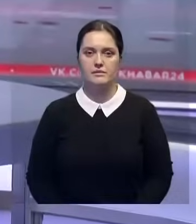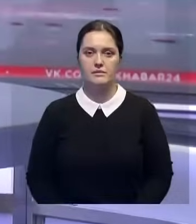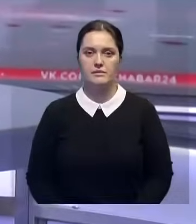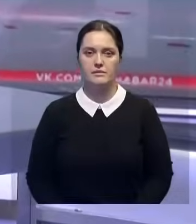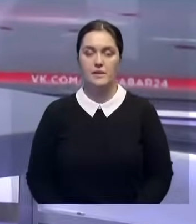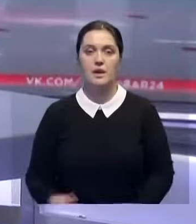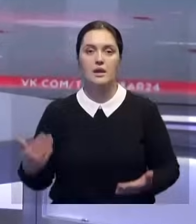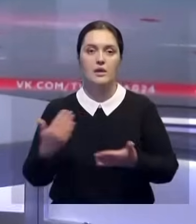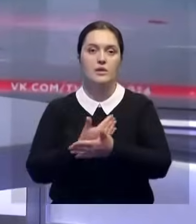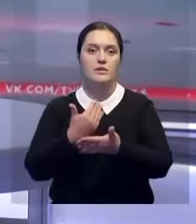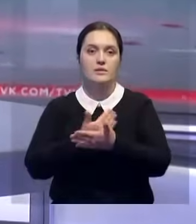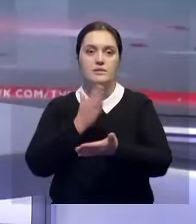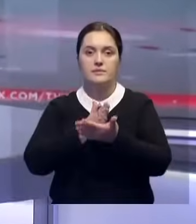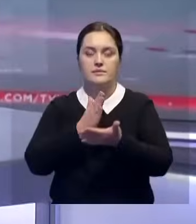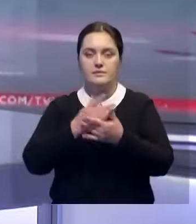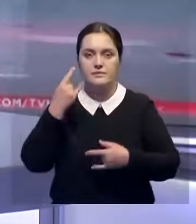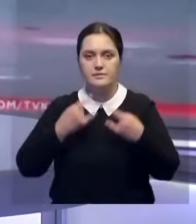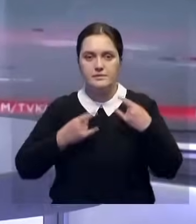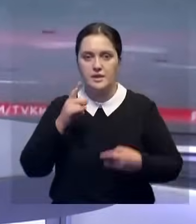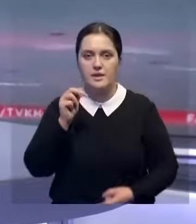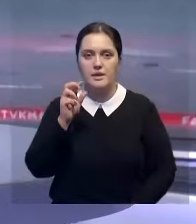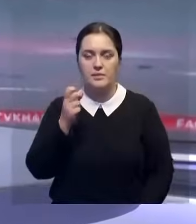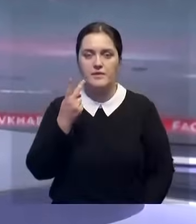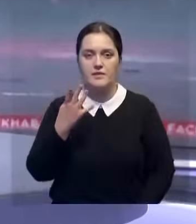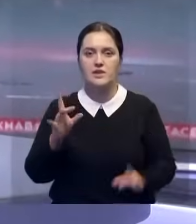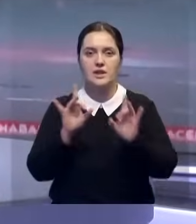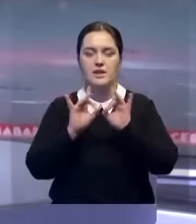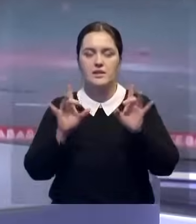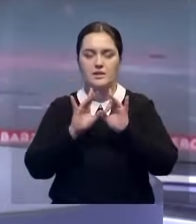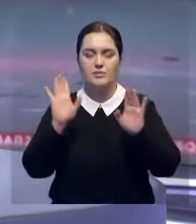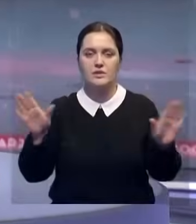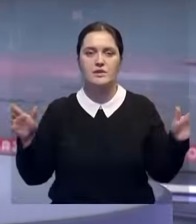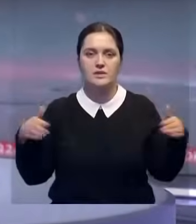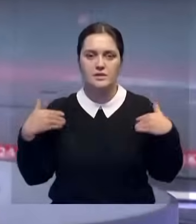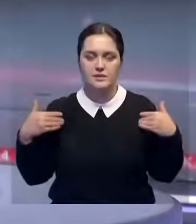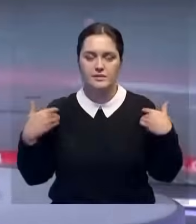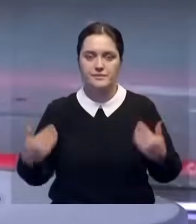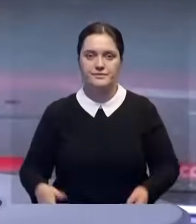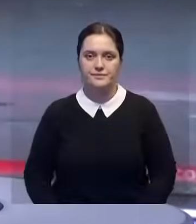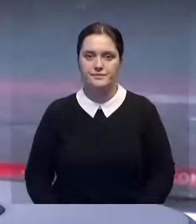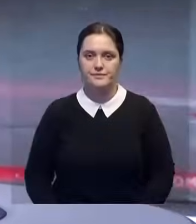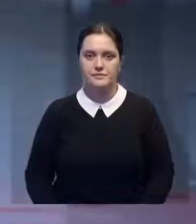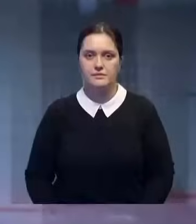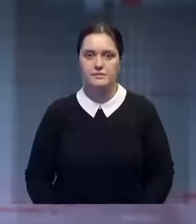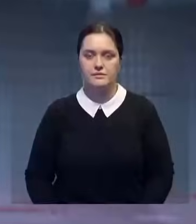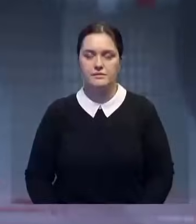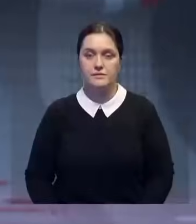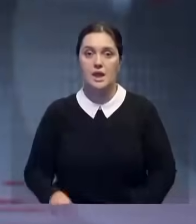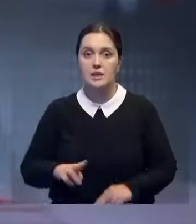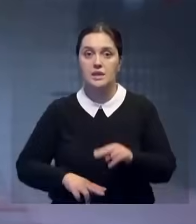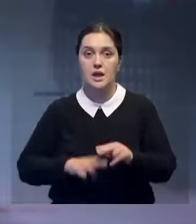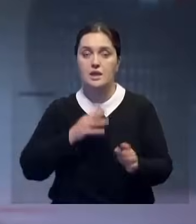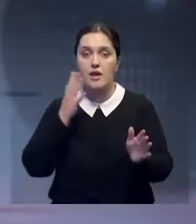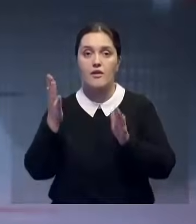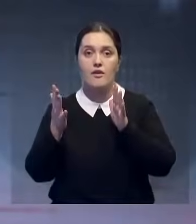Новости продолжают эфир канала Хабар 24. В студии работают Виктория Антонишина и Вера Захарчук. Здравствуйте.